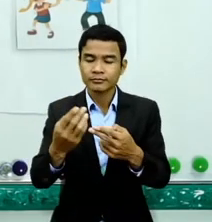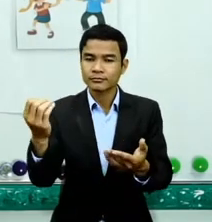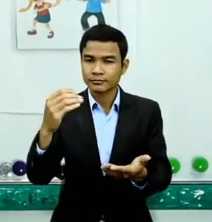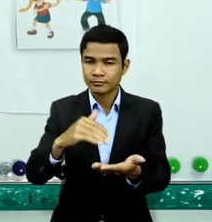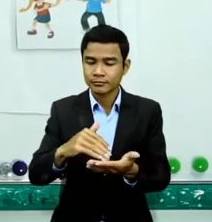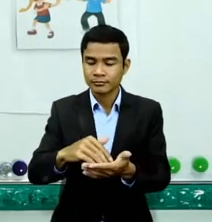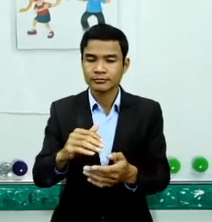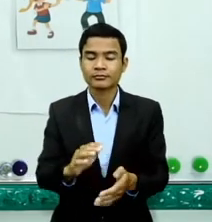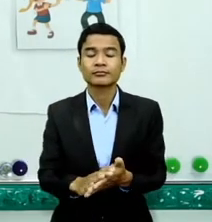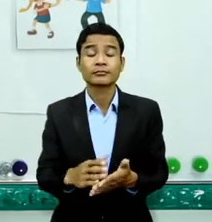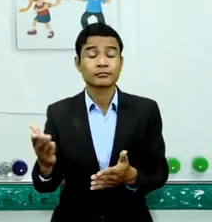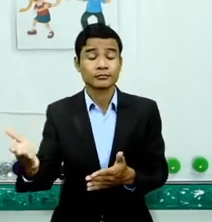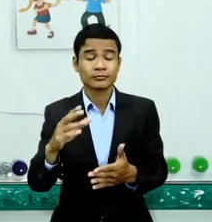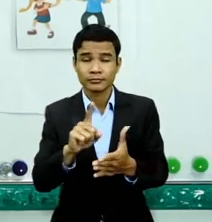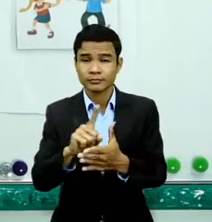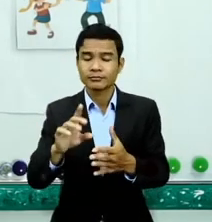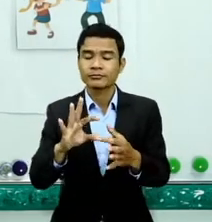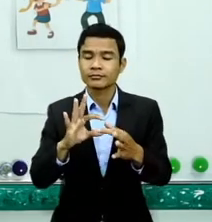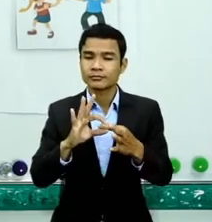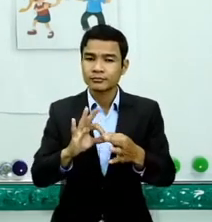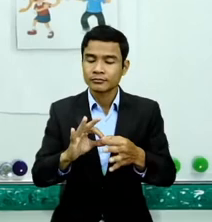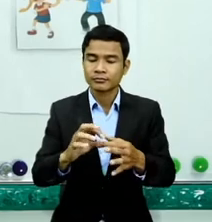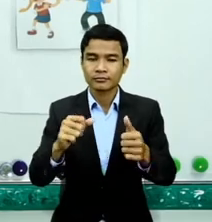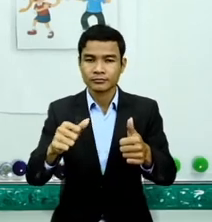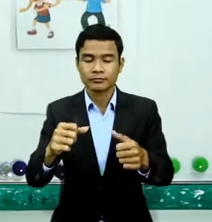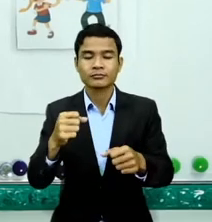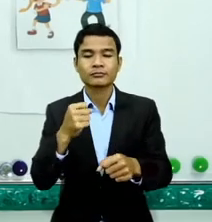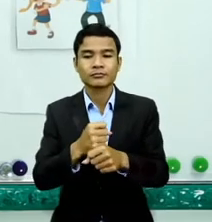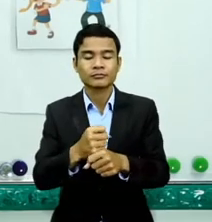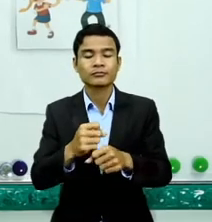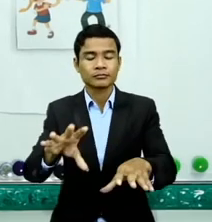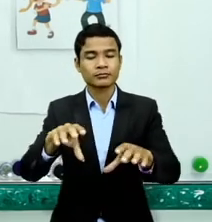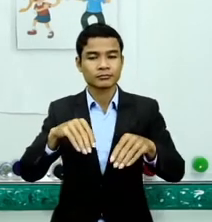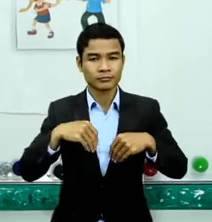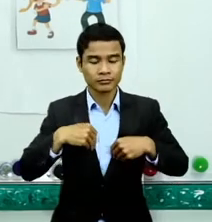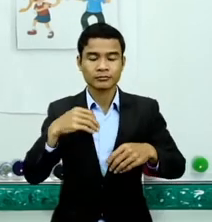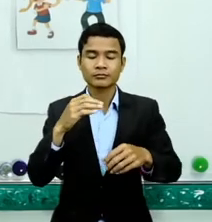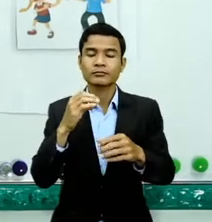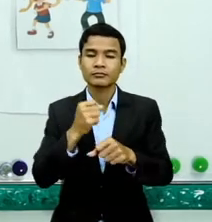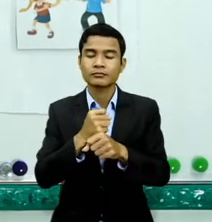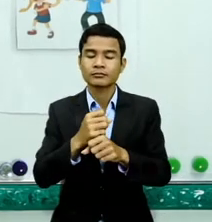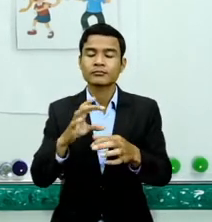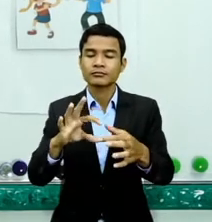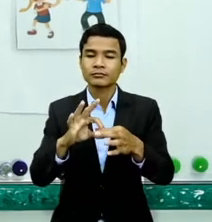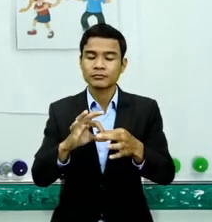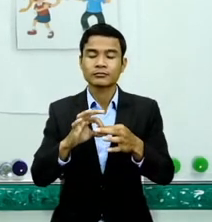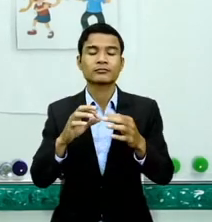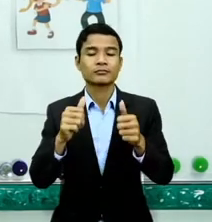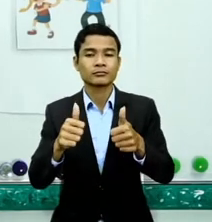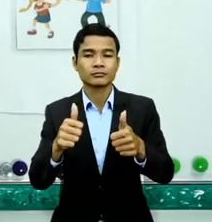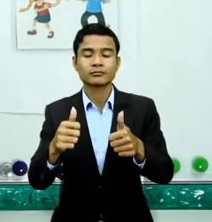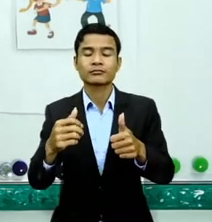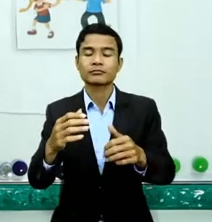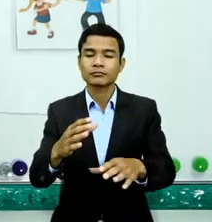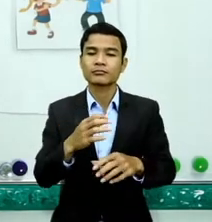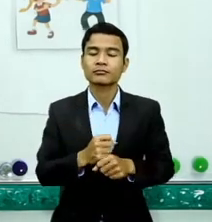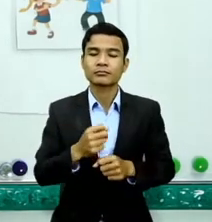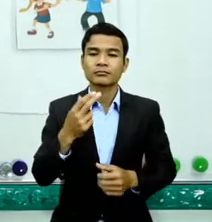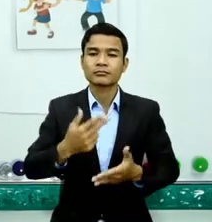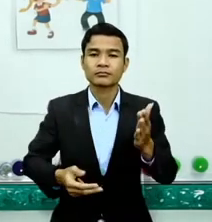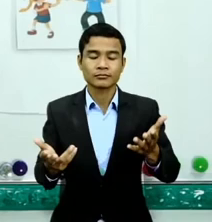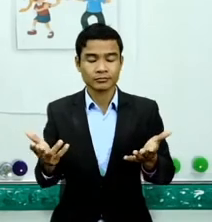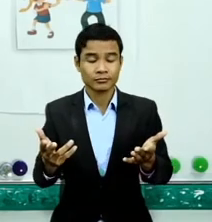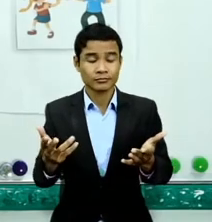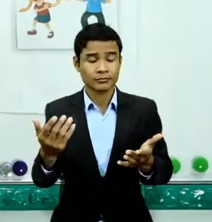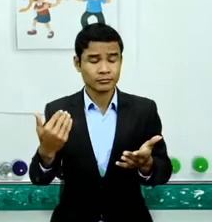thật táo pho lọ để bàn một pì cà phê tầm nẹt tầm nồng lọ miên ở vầy khá con chà miền bảy